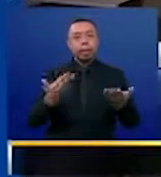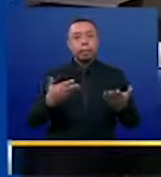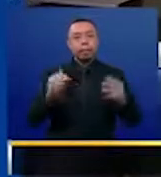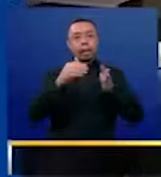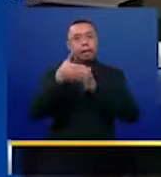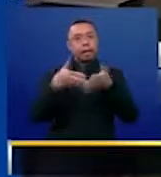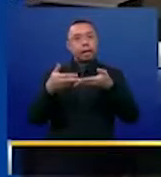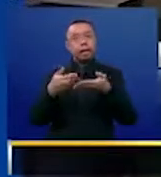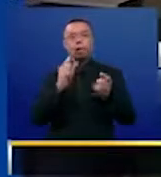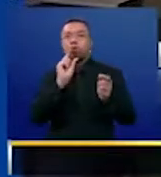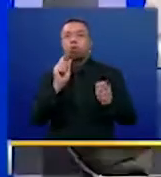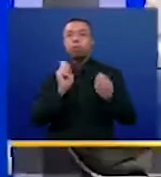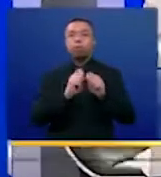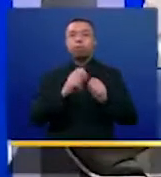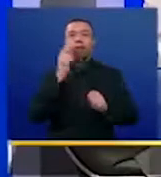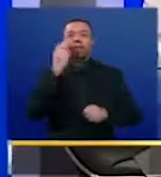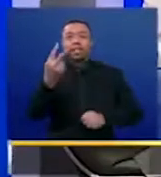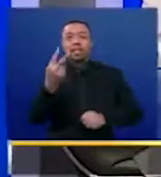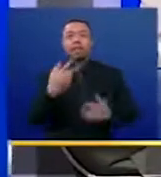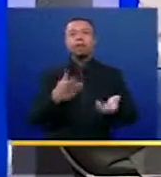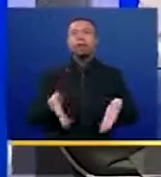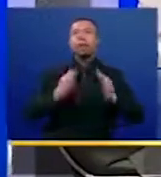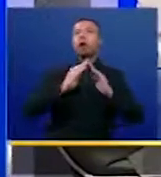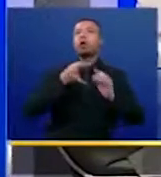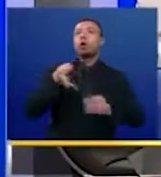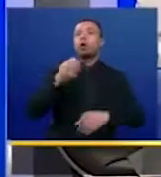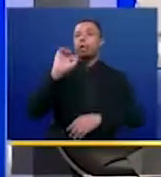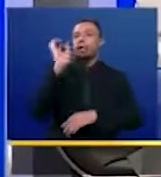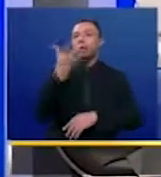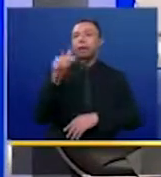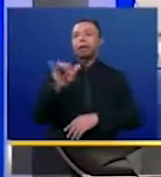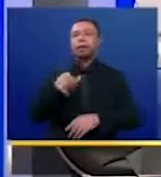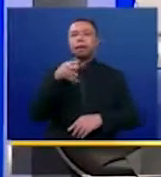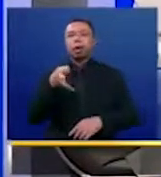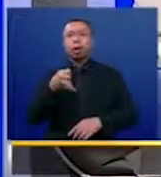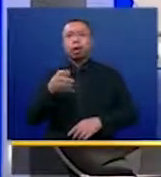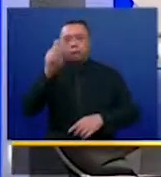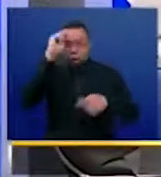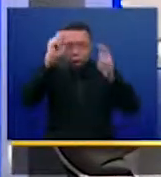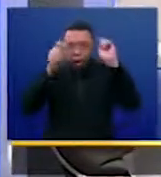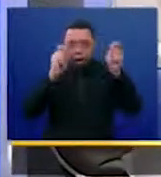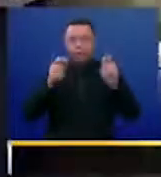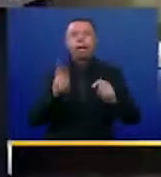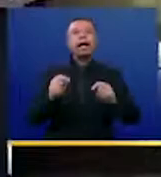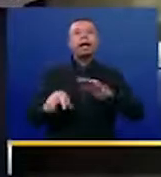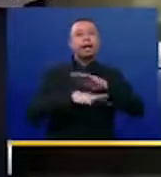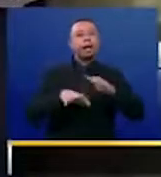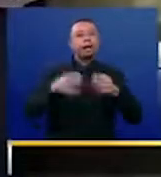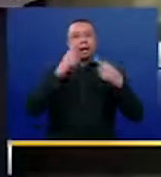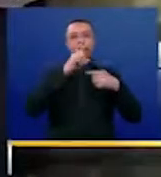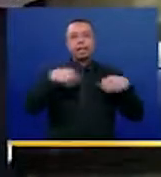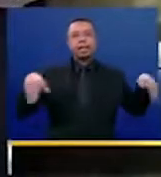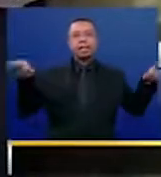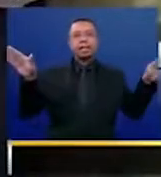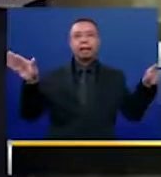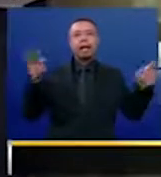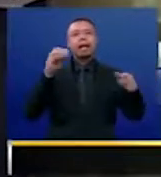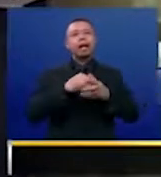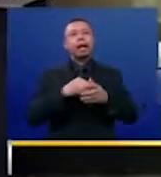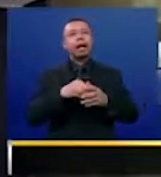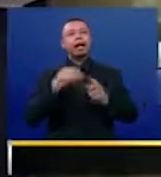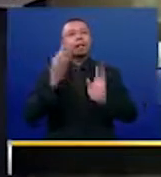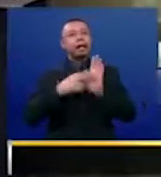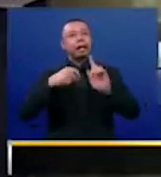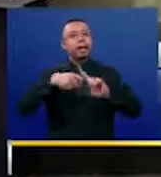mewujudkan visi saudara dalam membangun kota Semarang sebagai Kota toleran yang berlandaskan Pancasila dalam bingkai